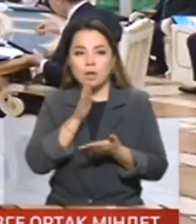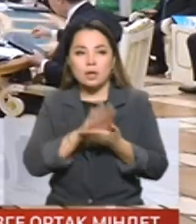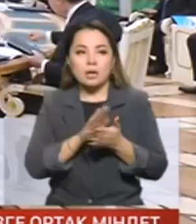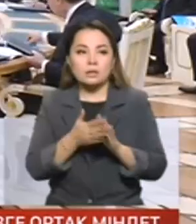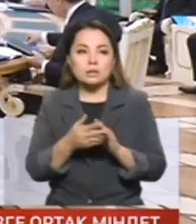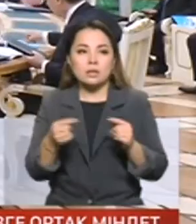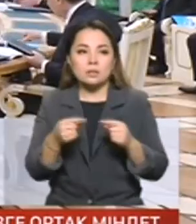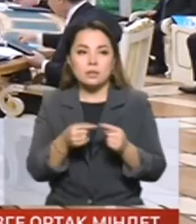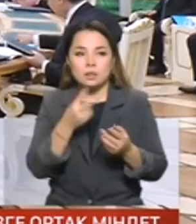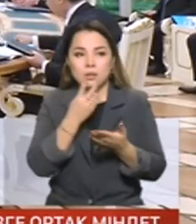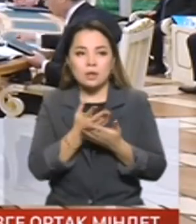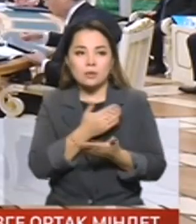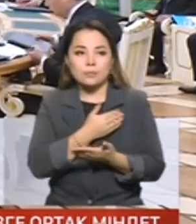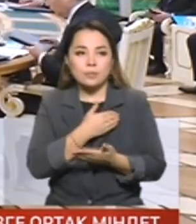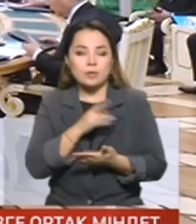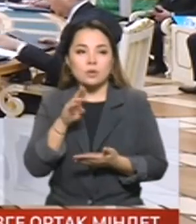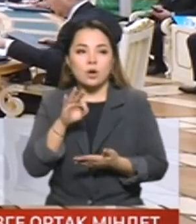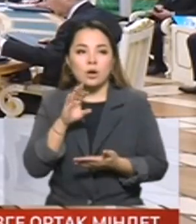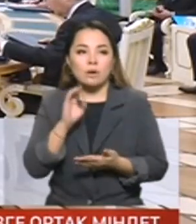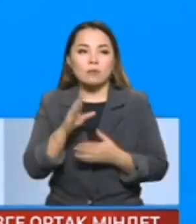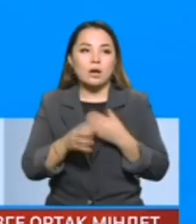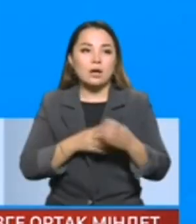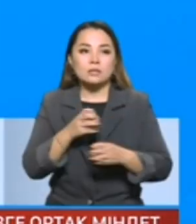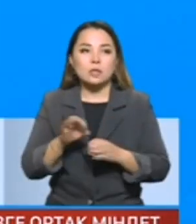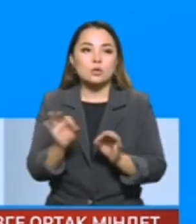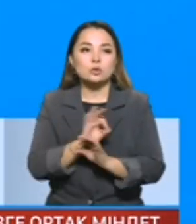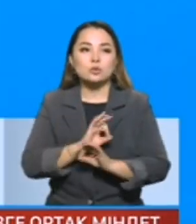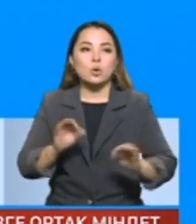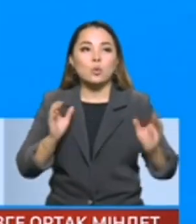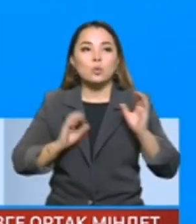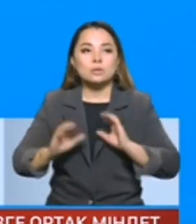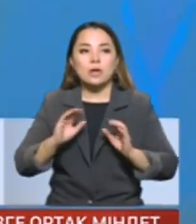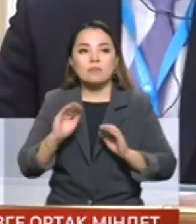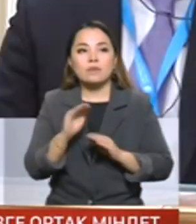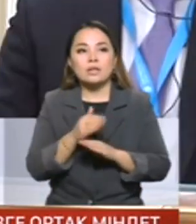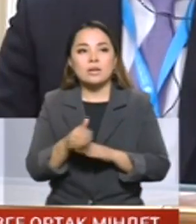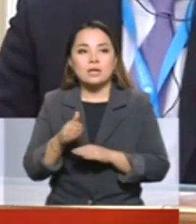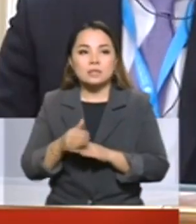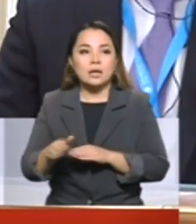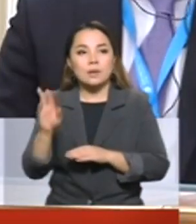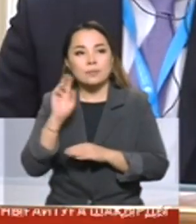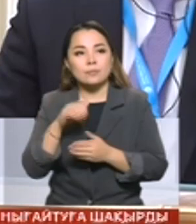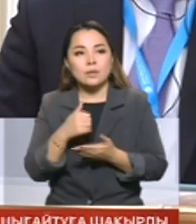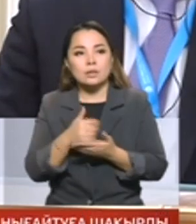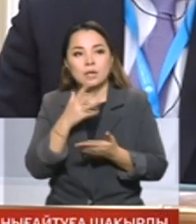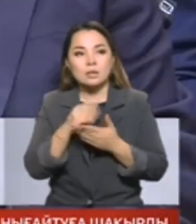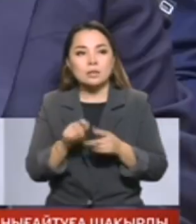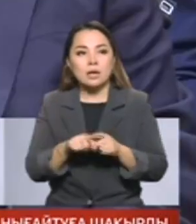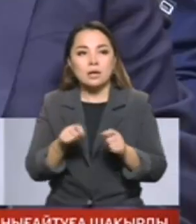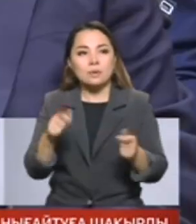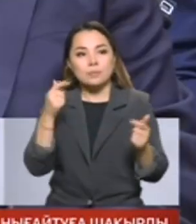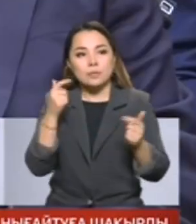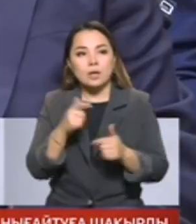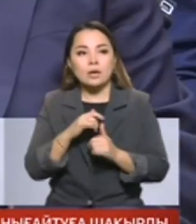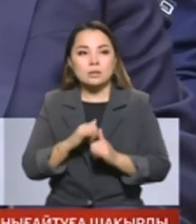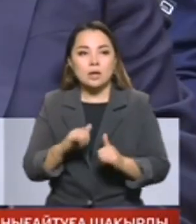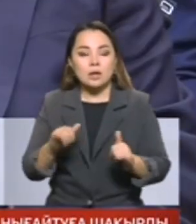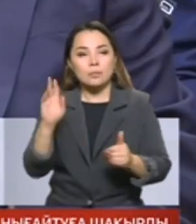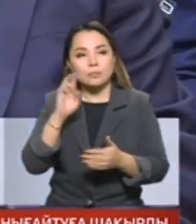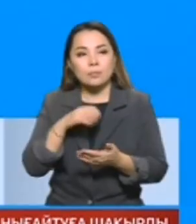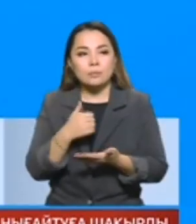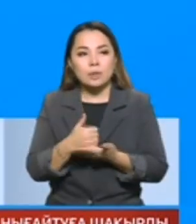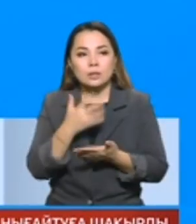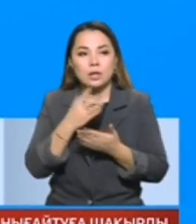болмақ. Сондай Қасым-Жомарт Тоқаев әлемнің үздік университеттері филиалдарын Түркі елдерінде ашып, білім мен ғылымды дамыту,